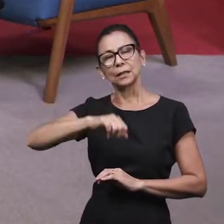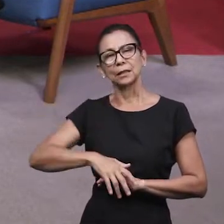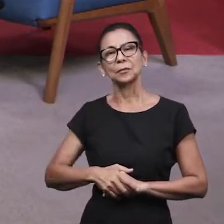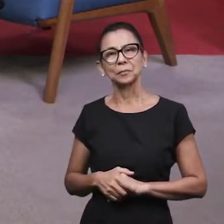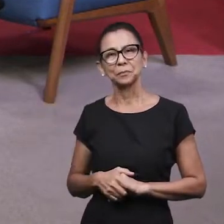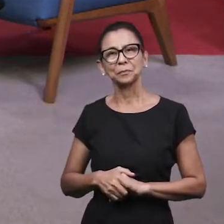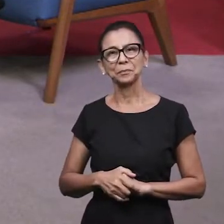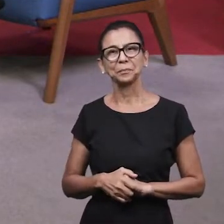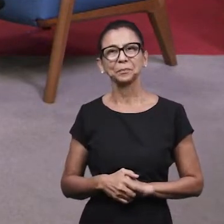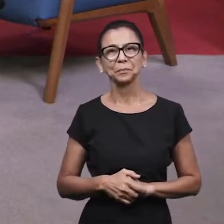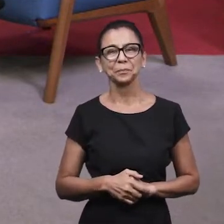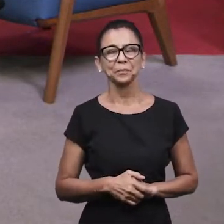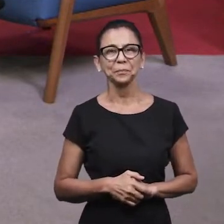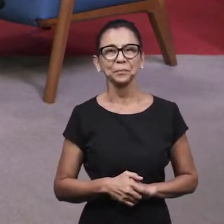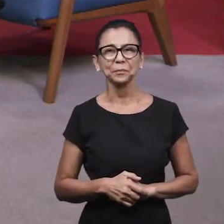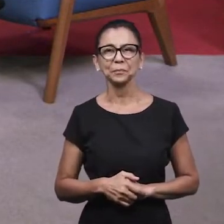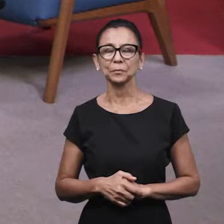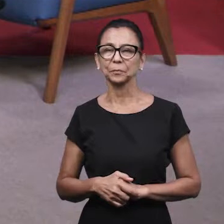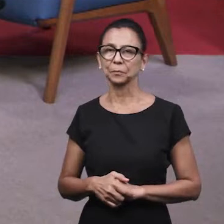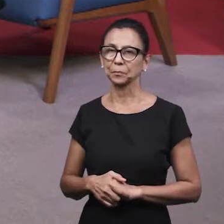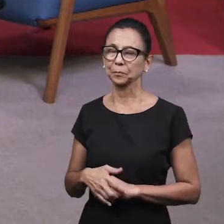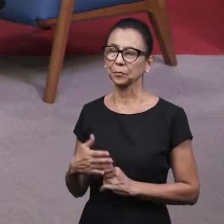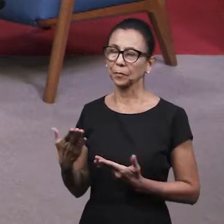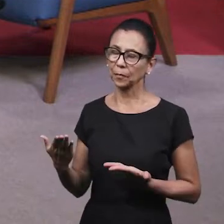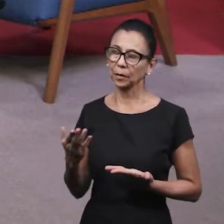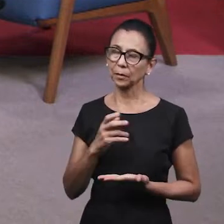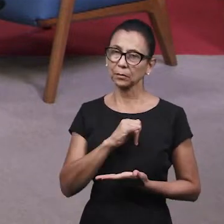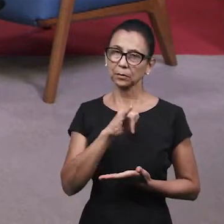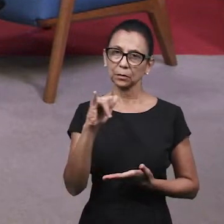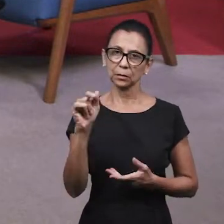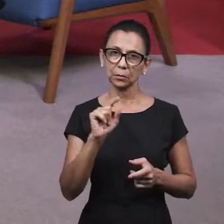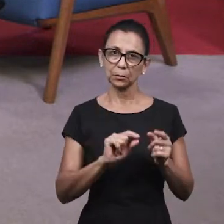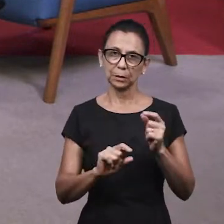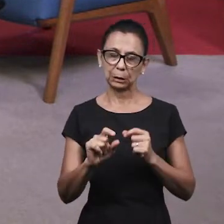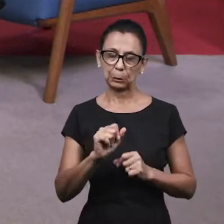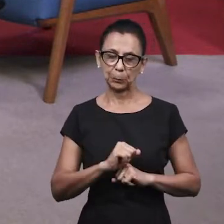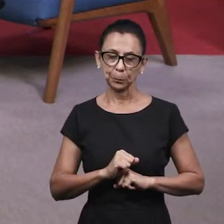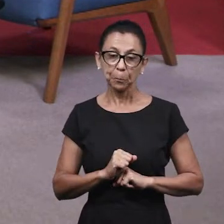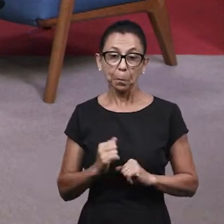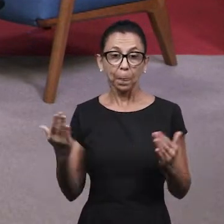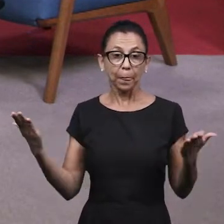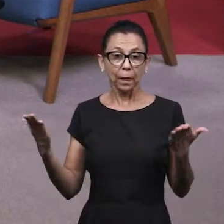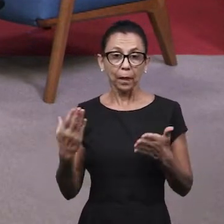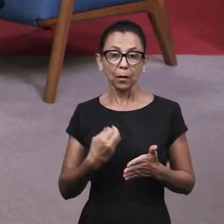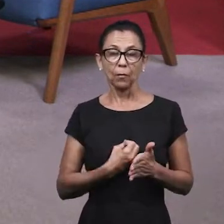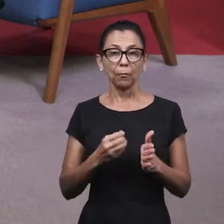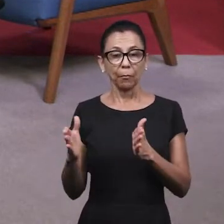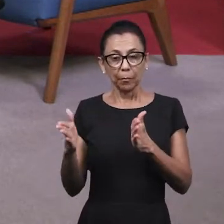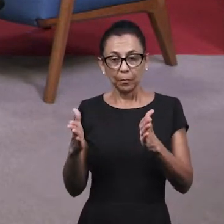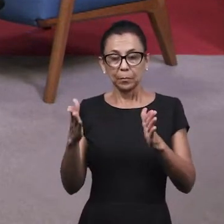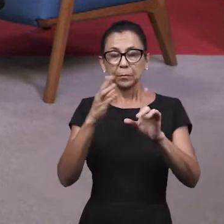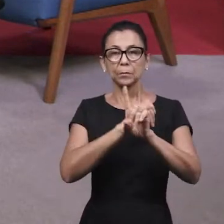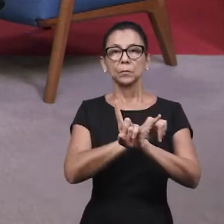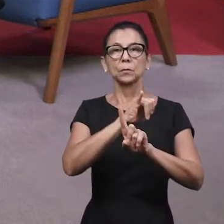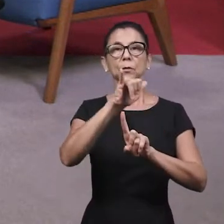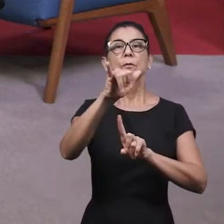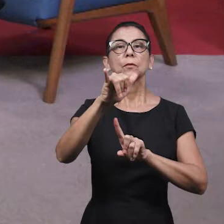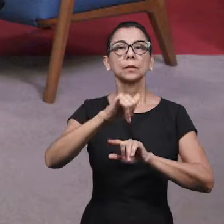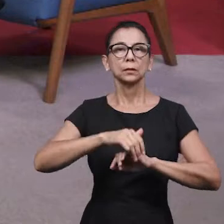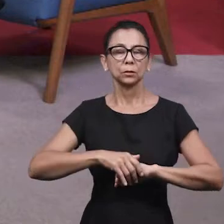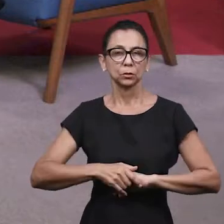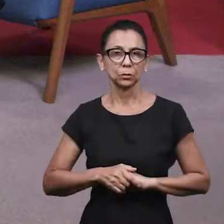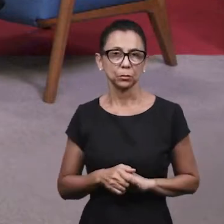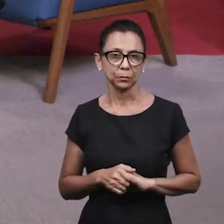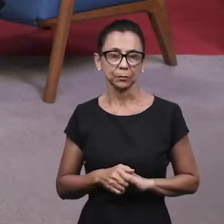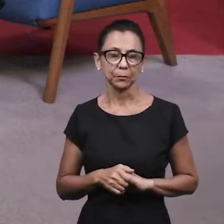ce qui est enseigné. La première chose que j'aimerais vous dire porte sur le moment prophétique que nous vivons